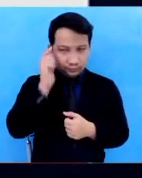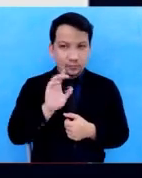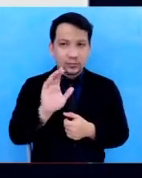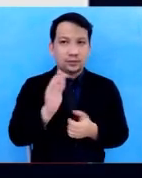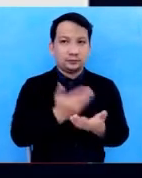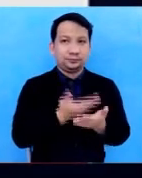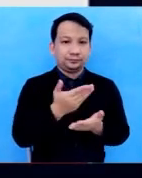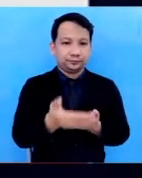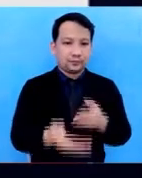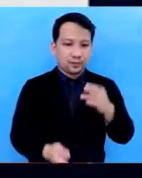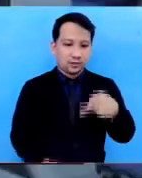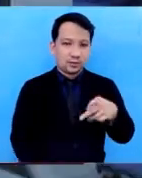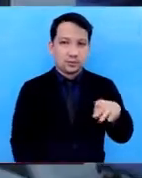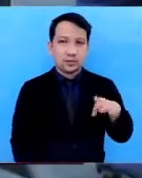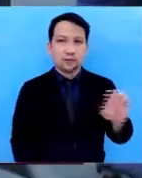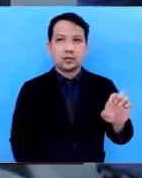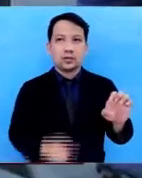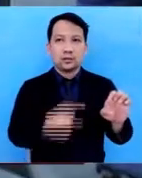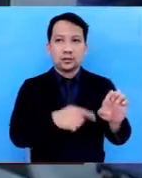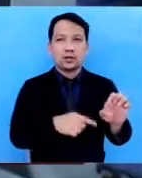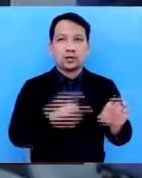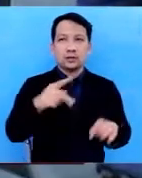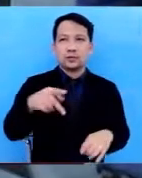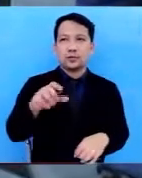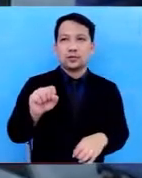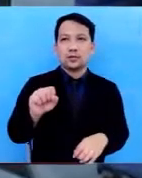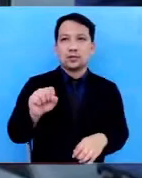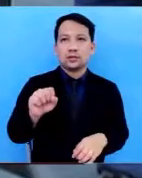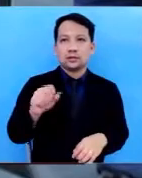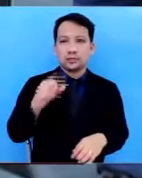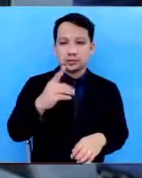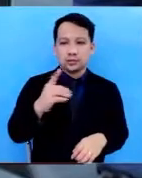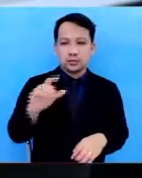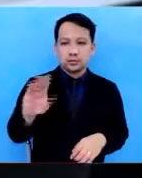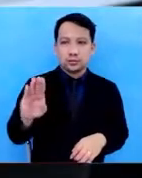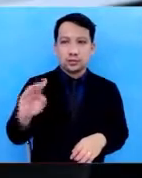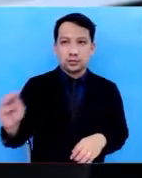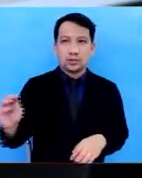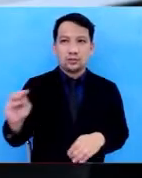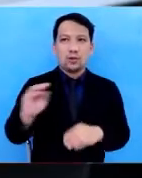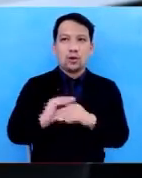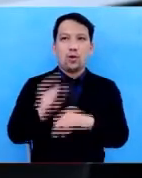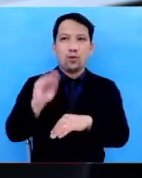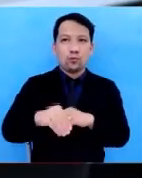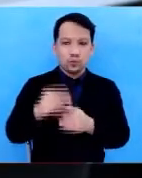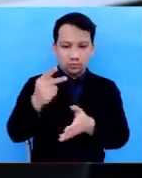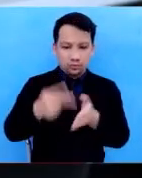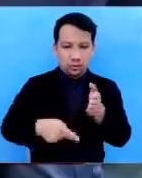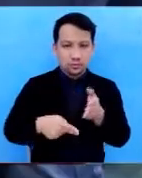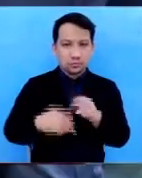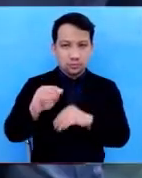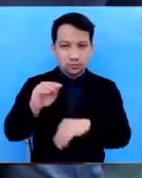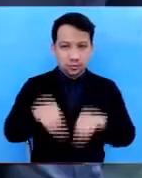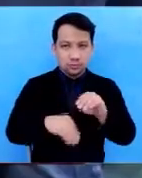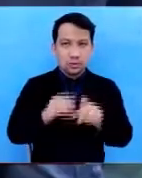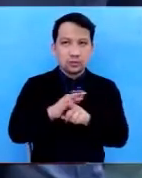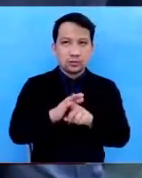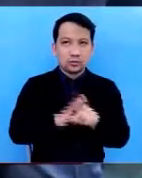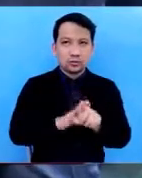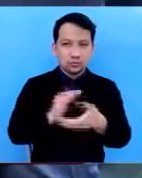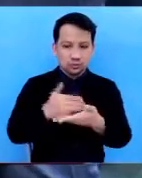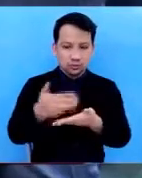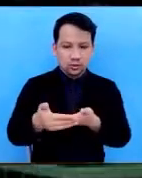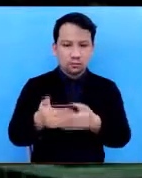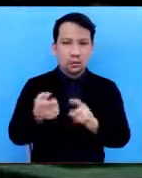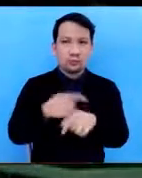PPE. Matatanda ang PSDBM din ang nakikwestiyon ngayon sa overpriced at mababagal na laptop ng Department of